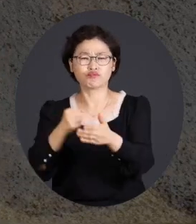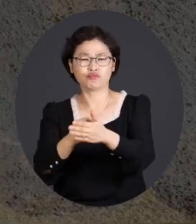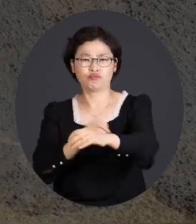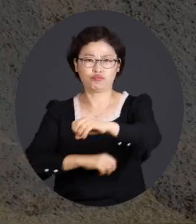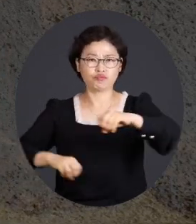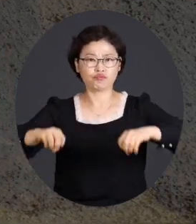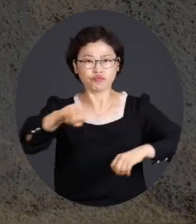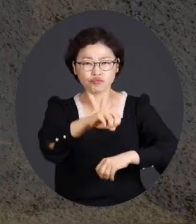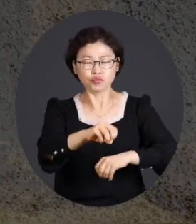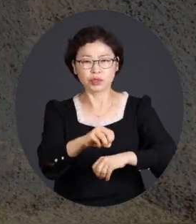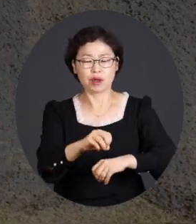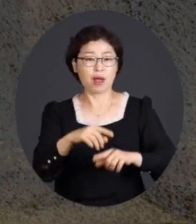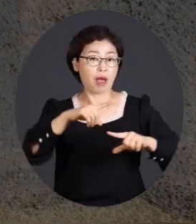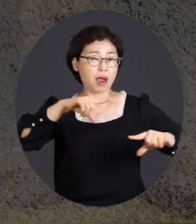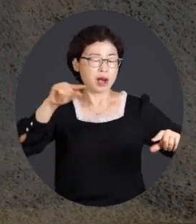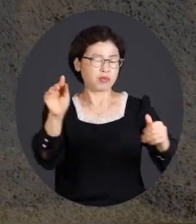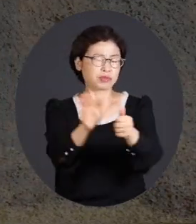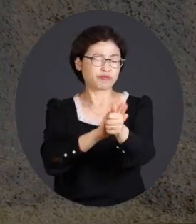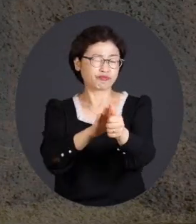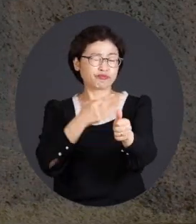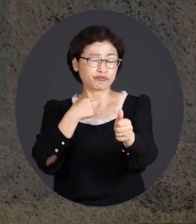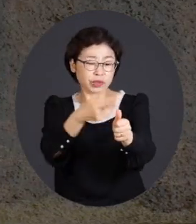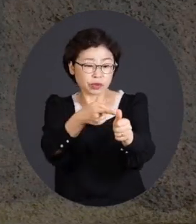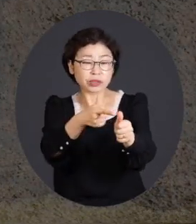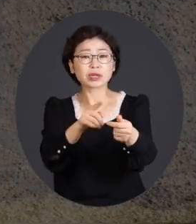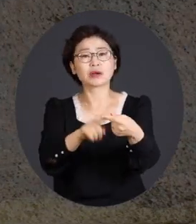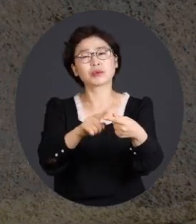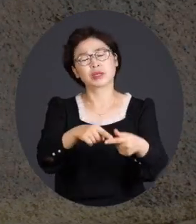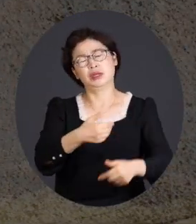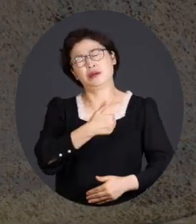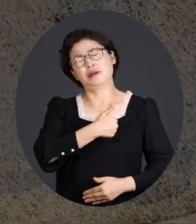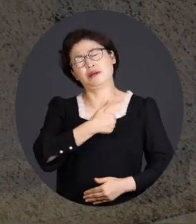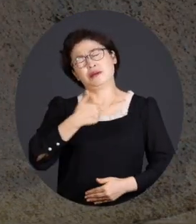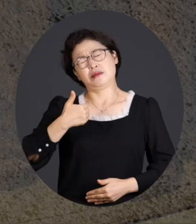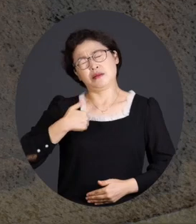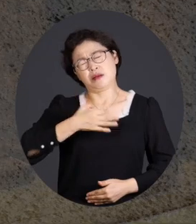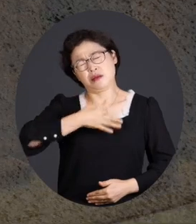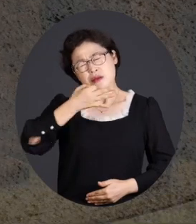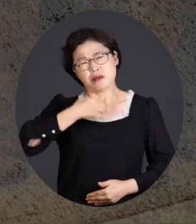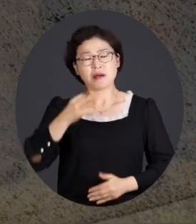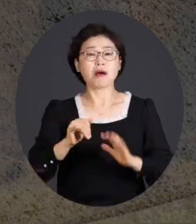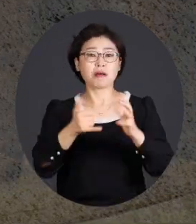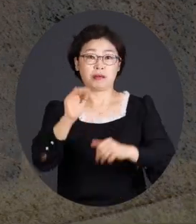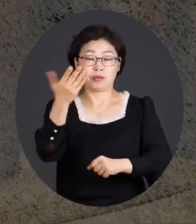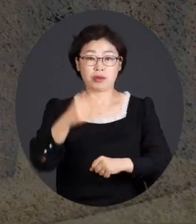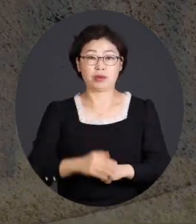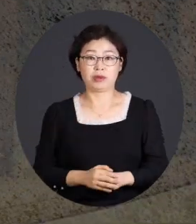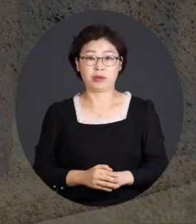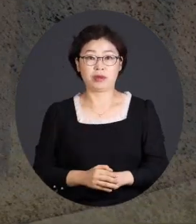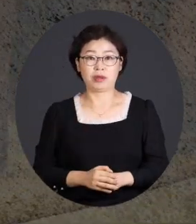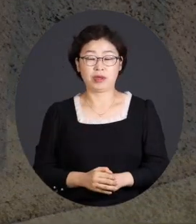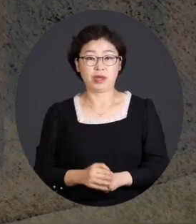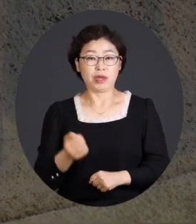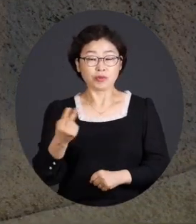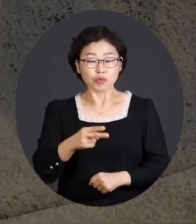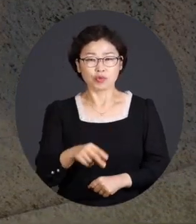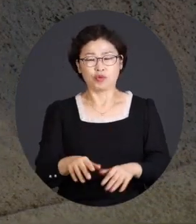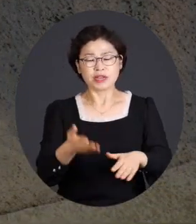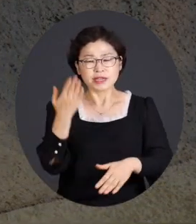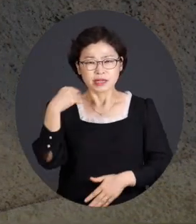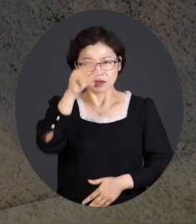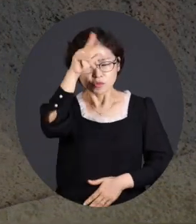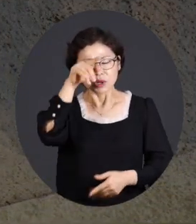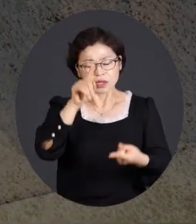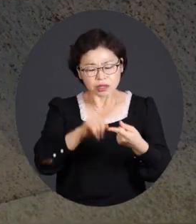오히려 친일 민족 반역자들이 큰 소리치는 세상이 되어버렸습니다. 그리고 군정 관리들 역시